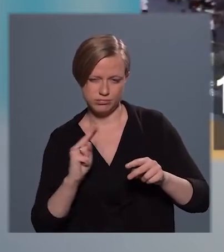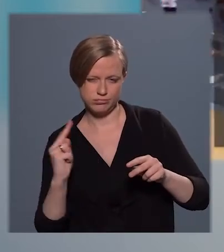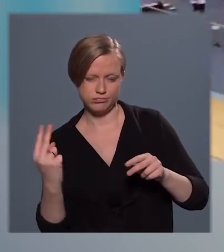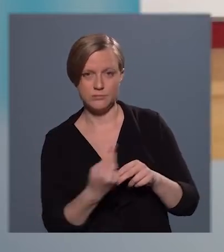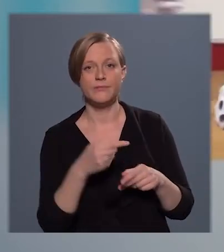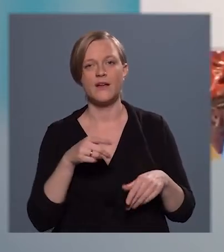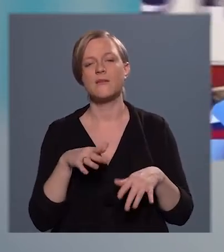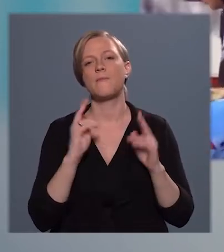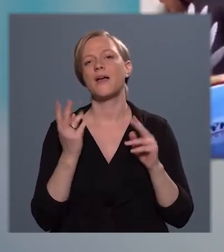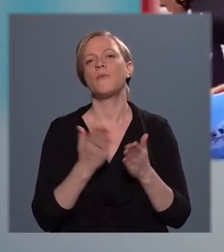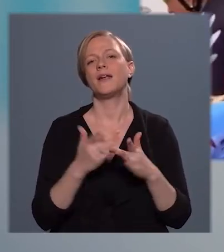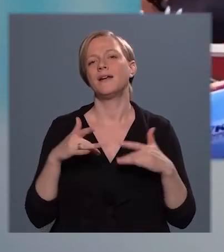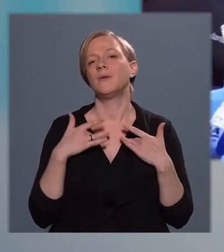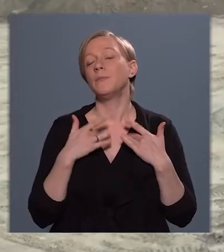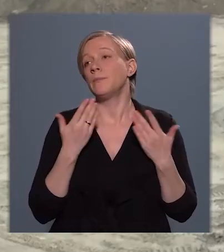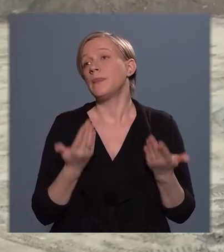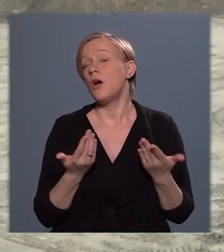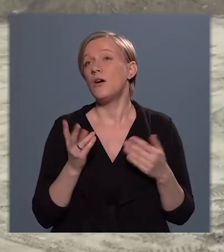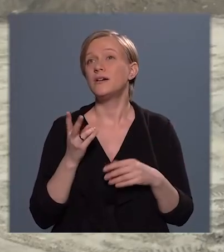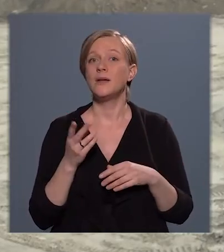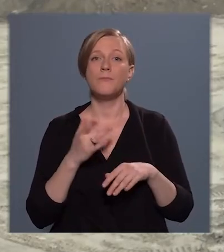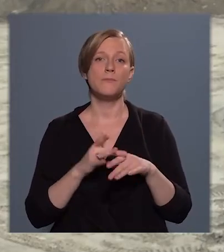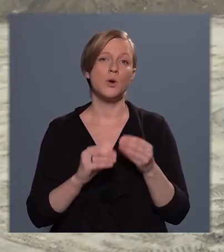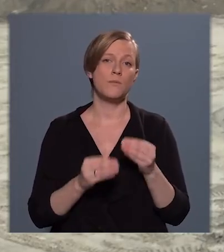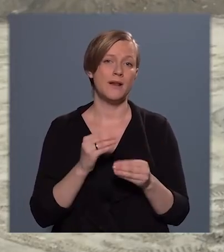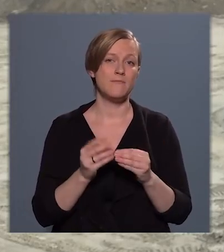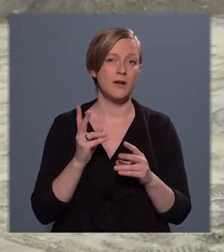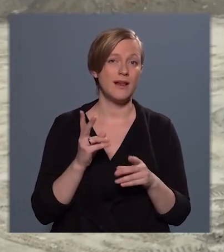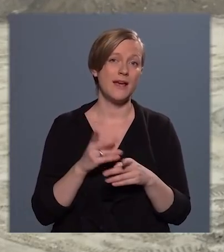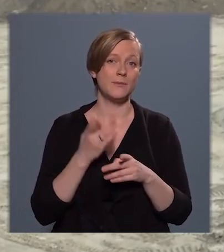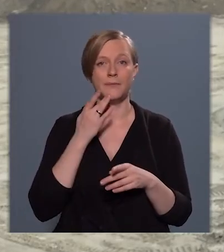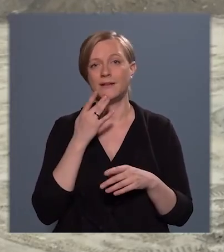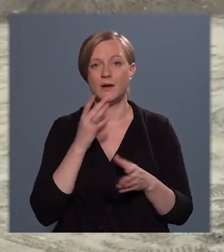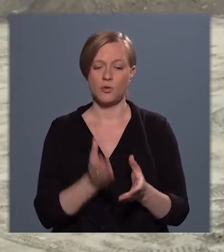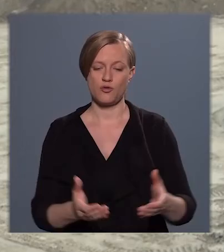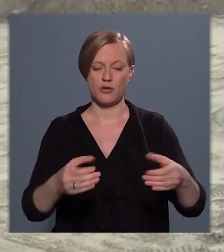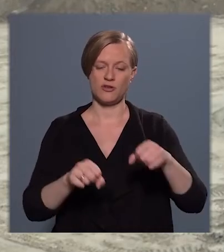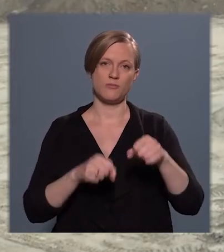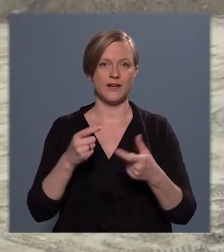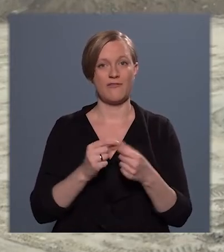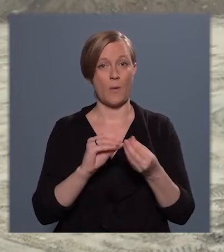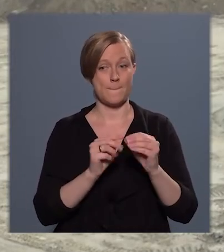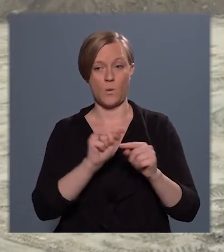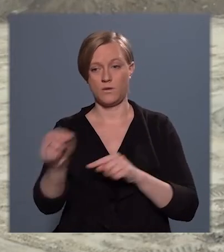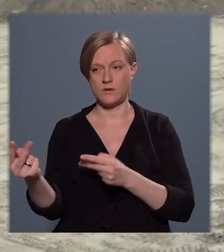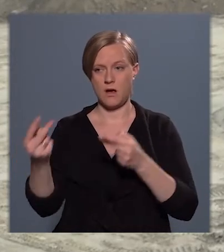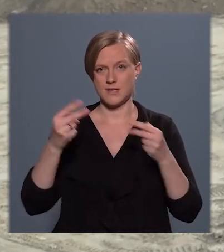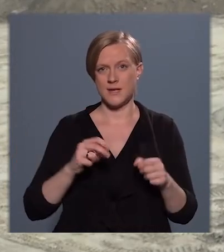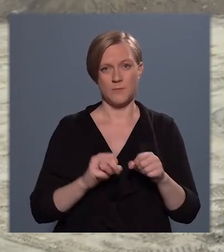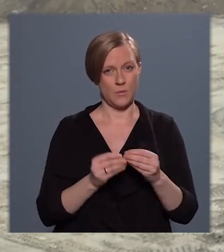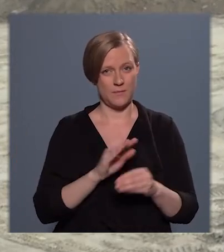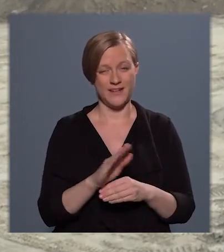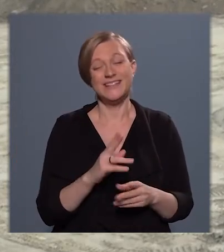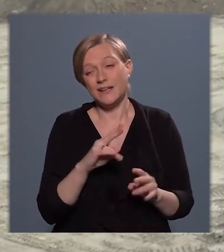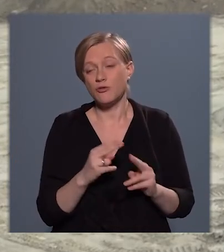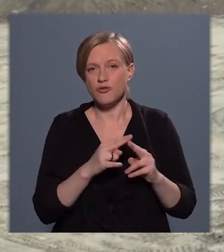Tehát akinek problémát okoz kosaras bringával elmenni a boltig és haza, neki is segítünk,